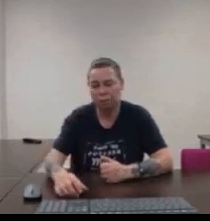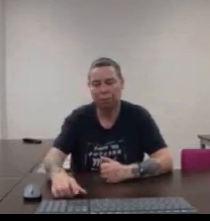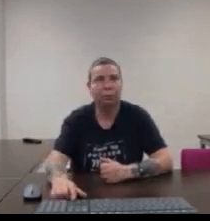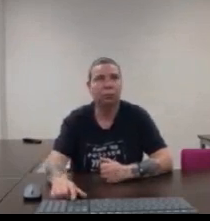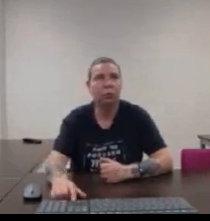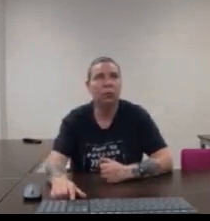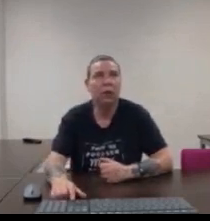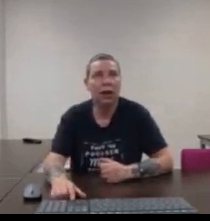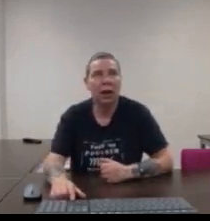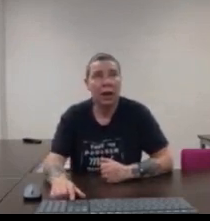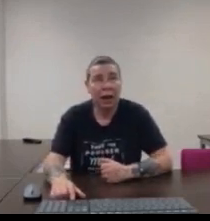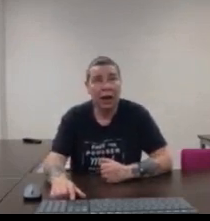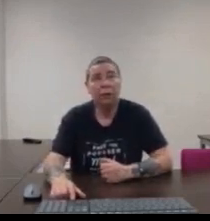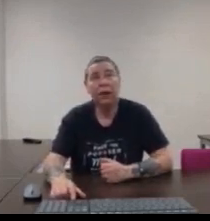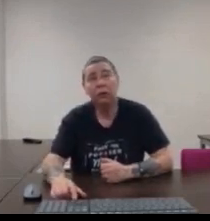de nouveaux.